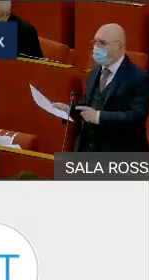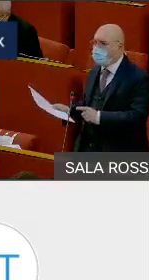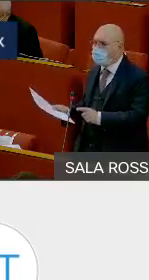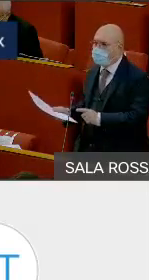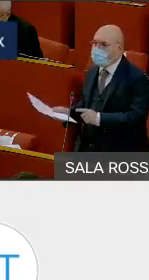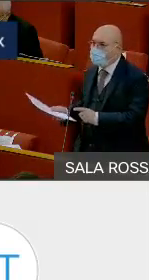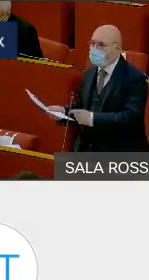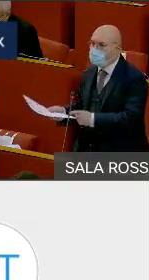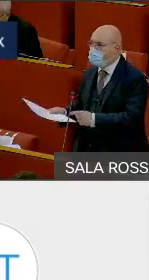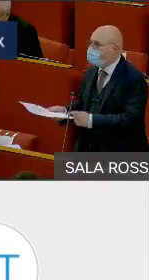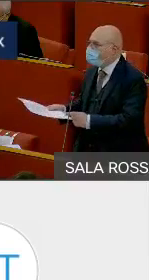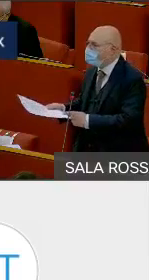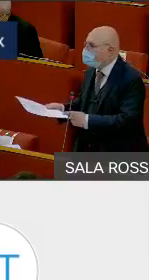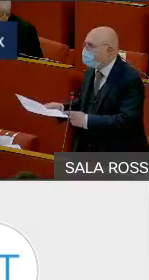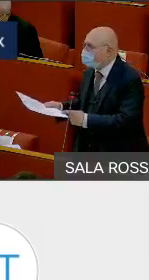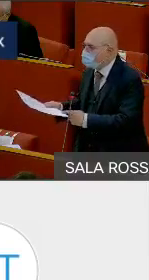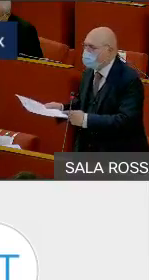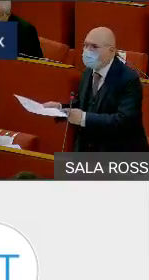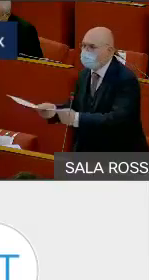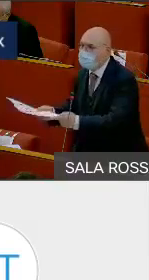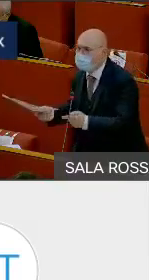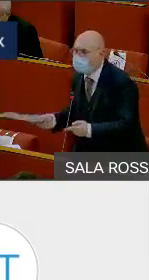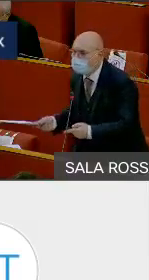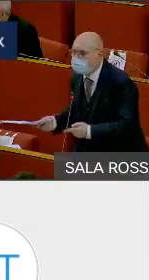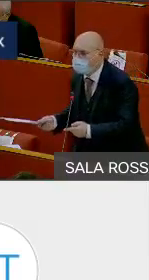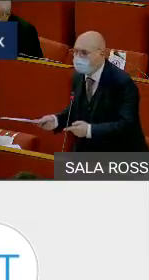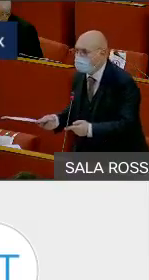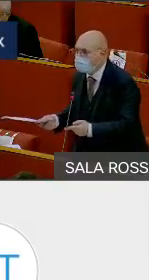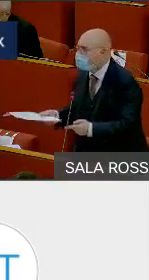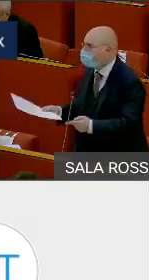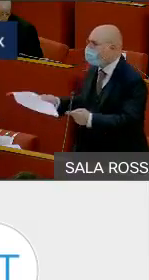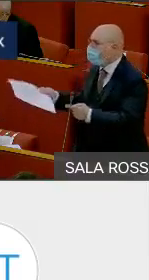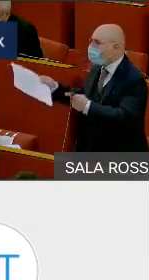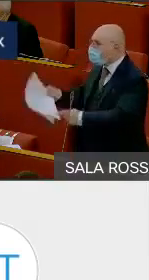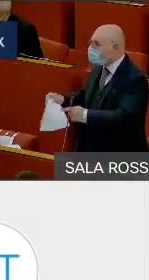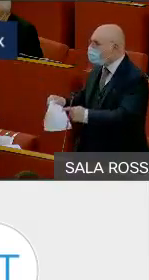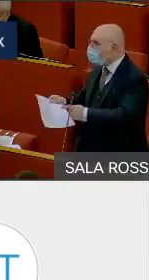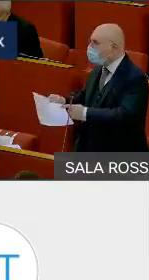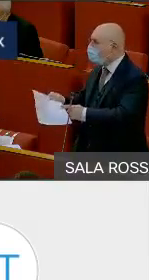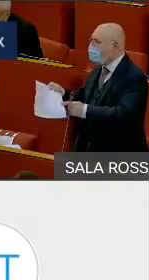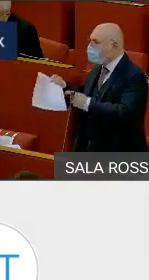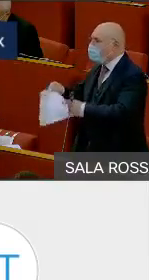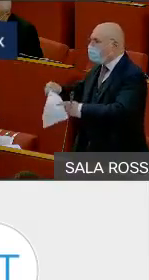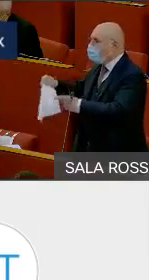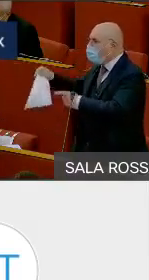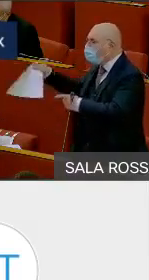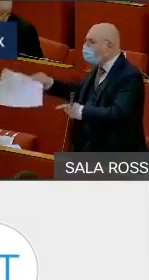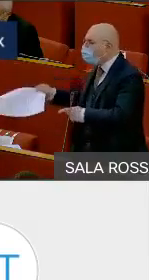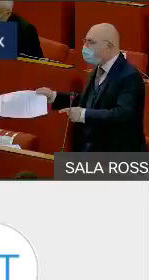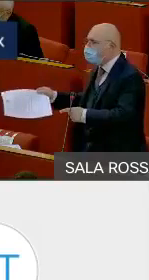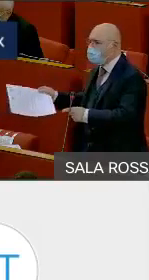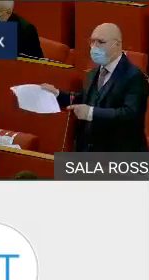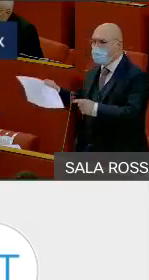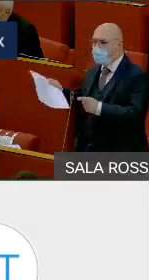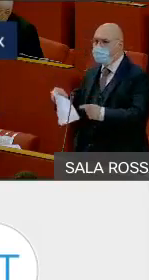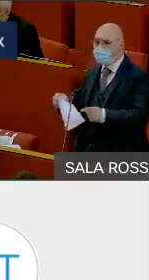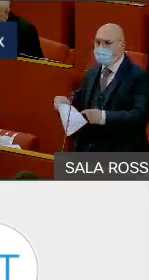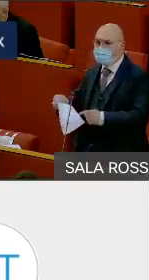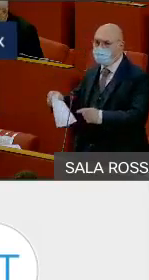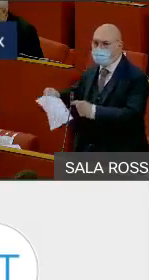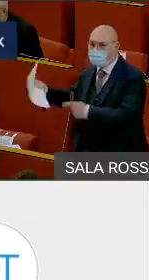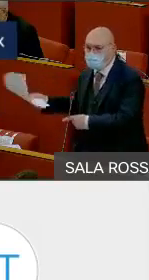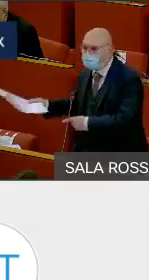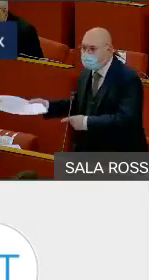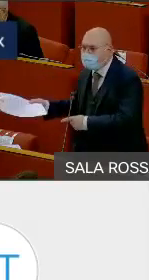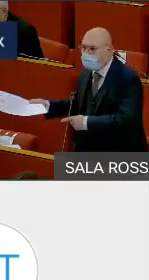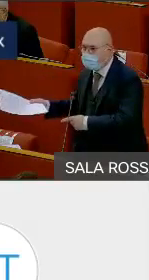quello che è un crimine ambientale facendo un abuso edilizio di fatto perché tu hai costruito ma non nelle condizioni in cui tira